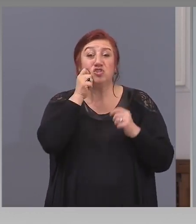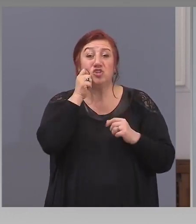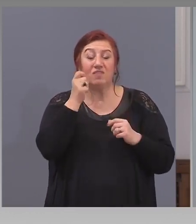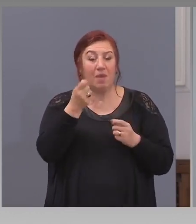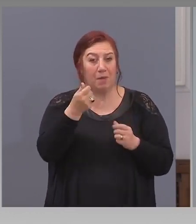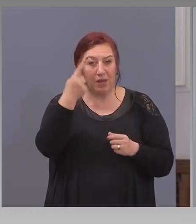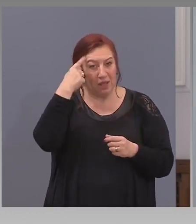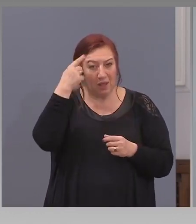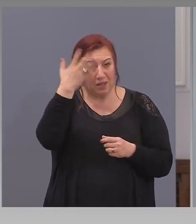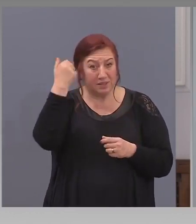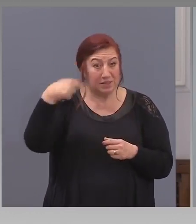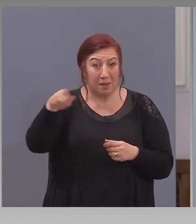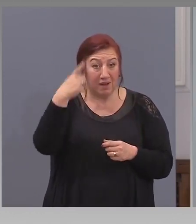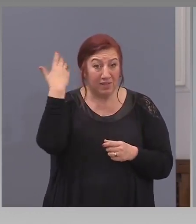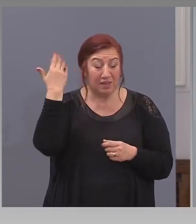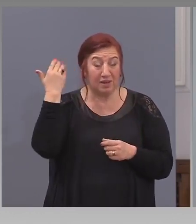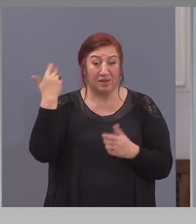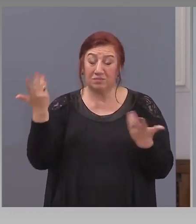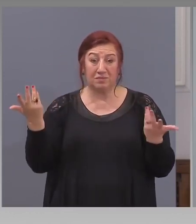Забравихме ли?